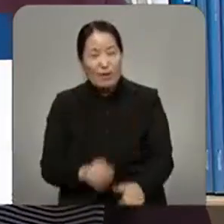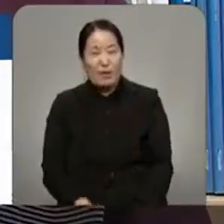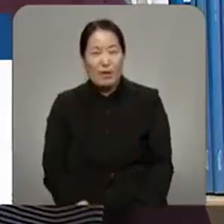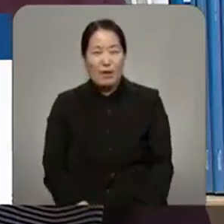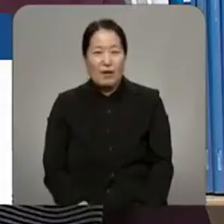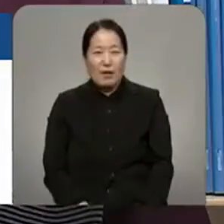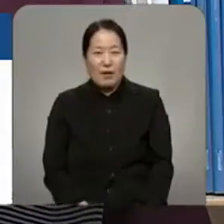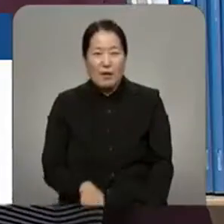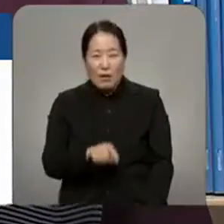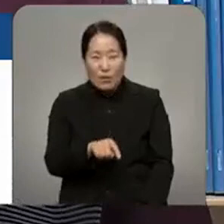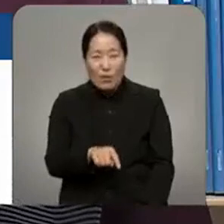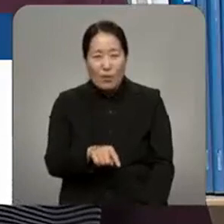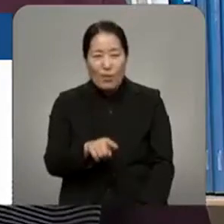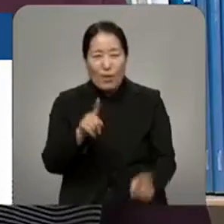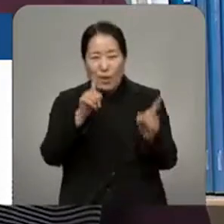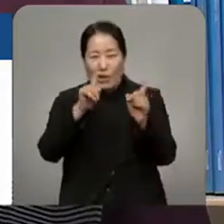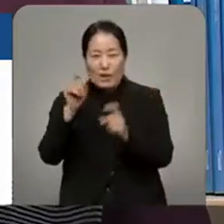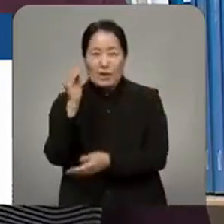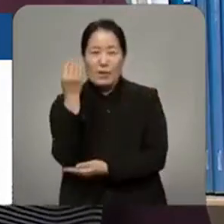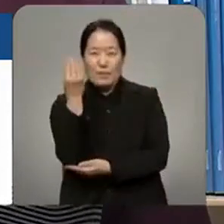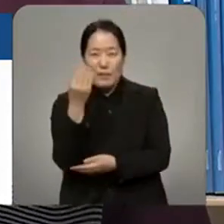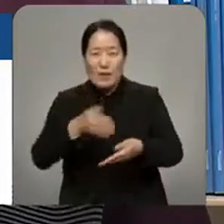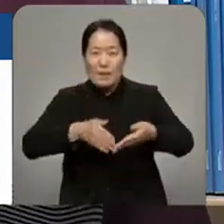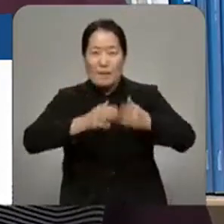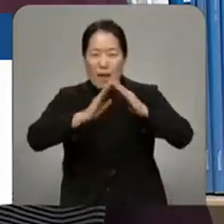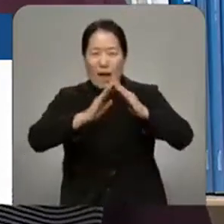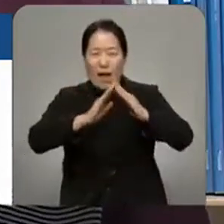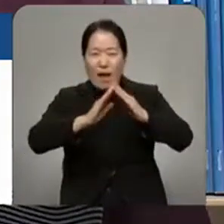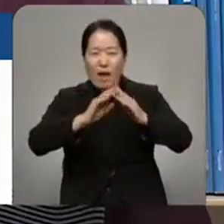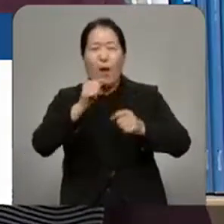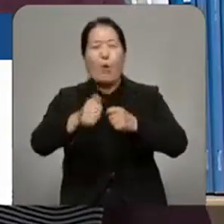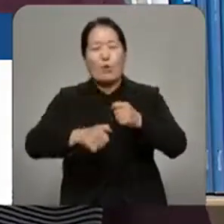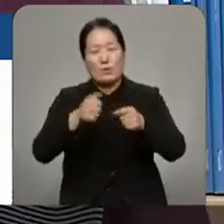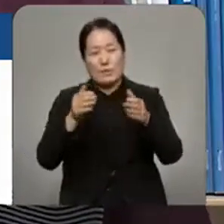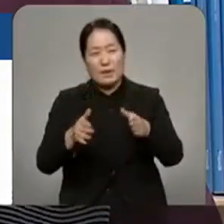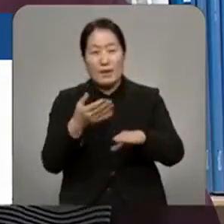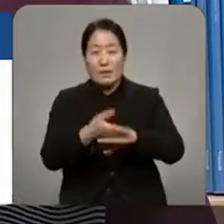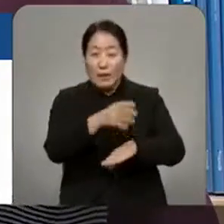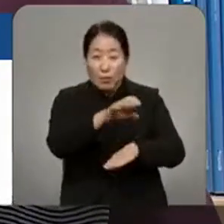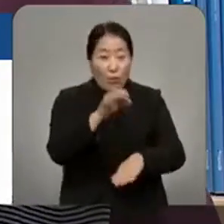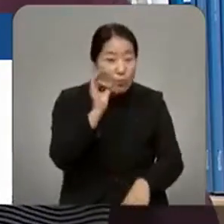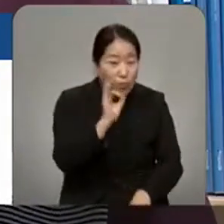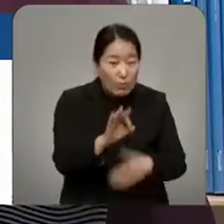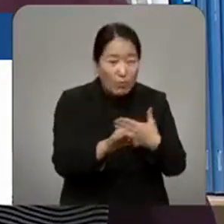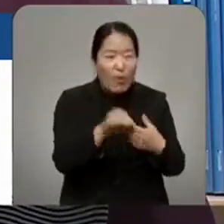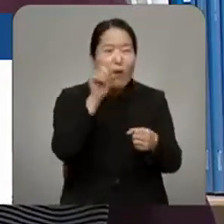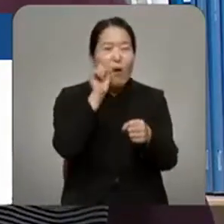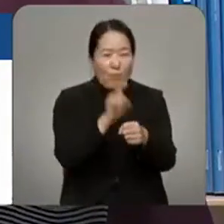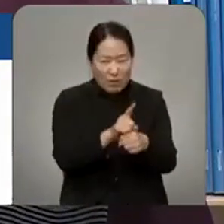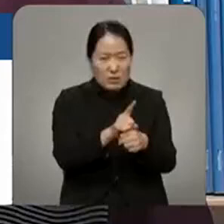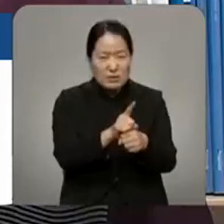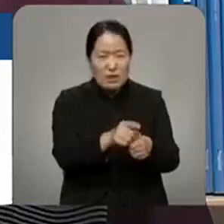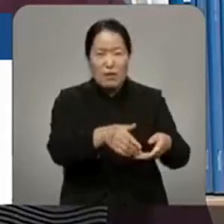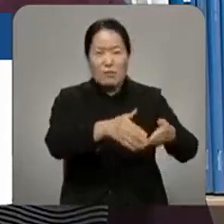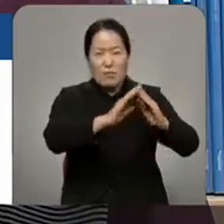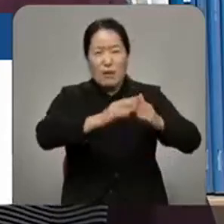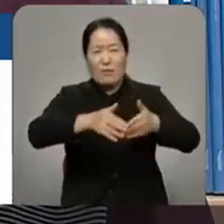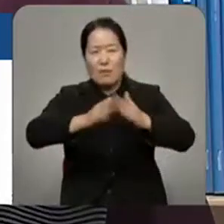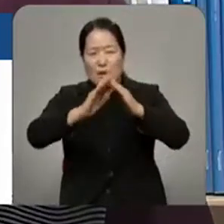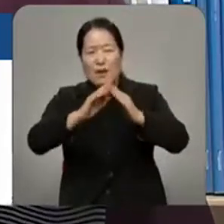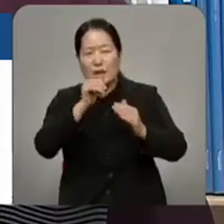뒤에 건설됐는데 다른 댐들 가보십시오. 다 만들어져 있고 주기적으로 좀 애환을 달래줄 수 있는